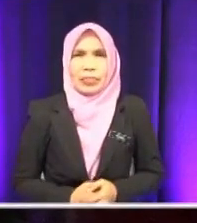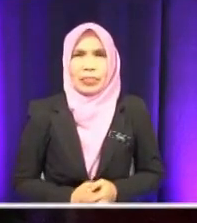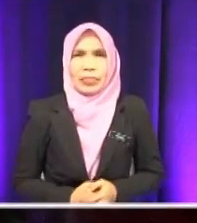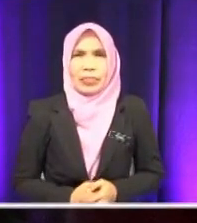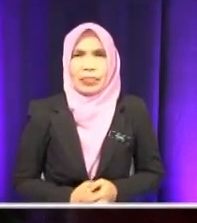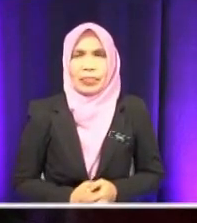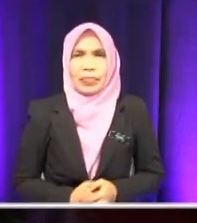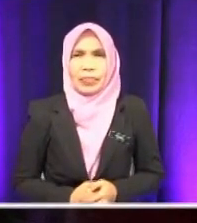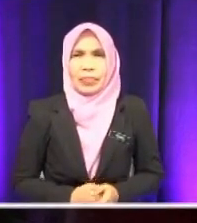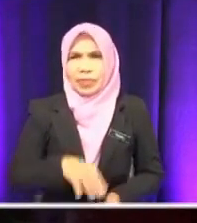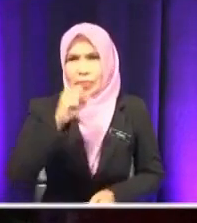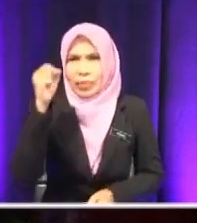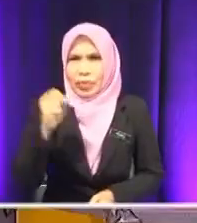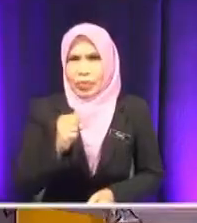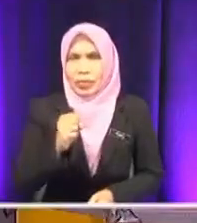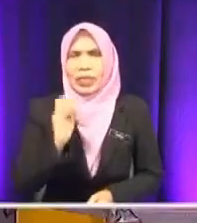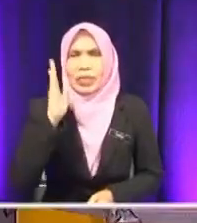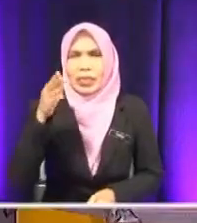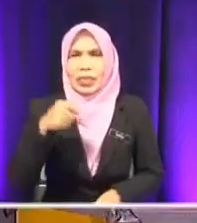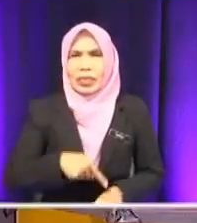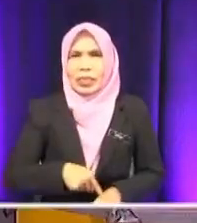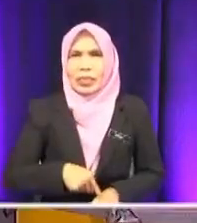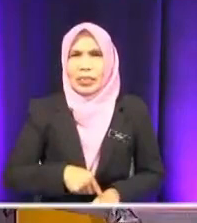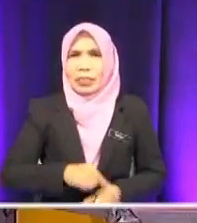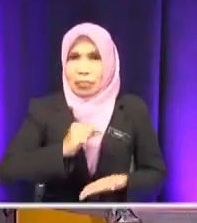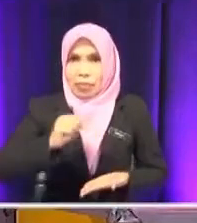itu nanti akan ditandai oleh